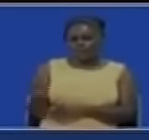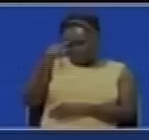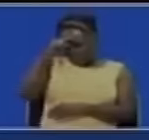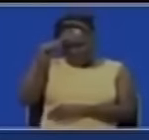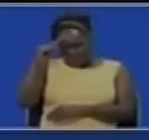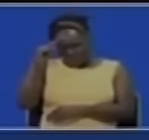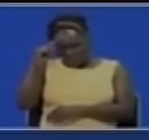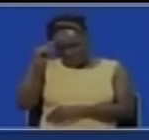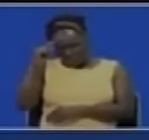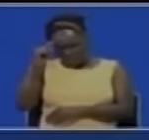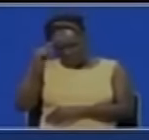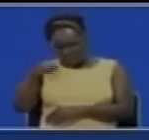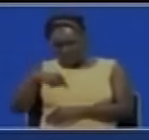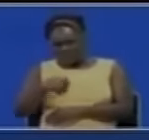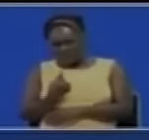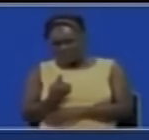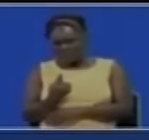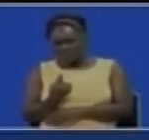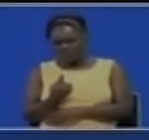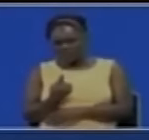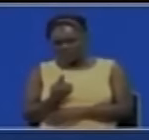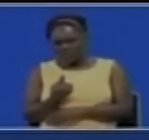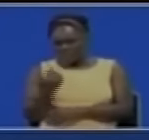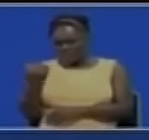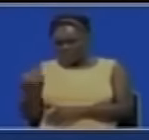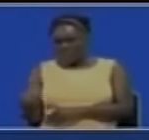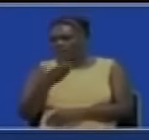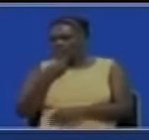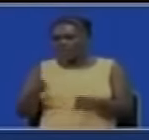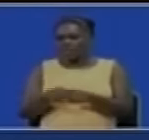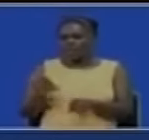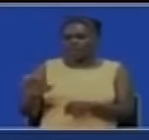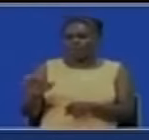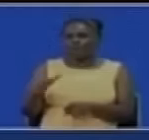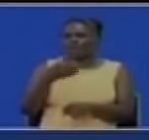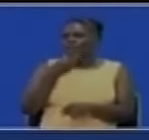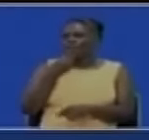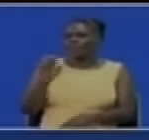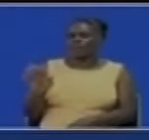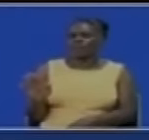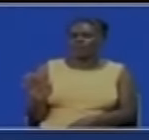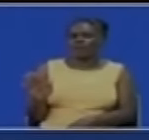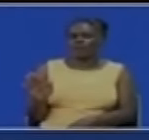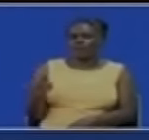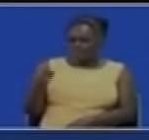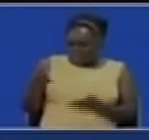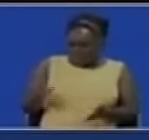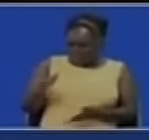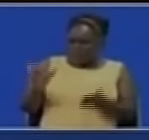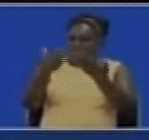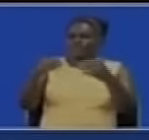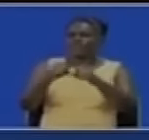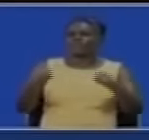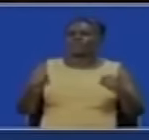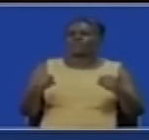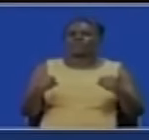because I would say that I was actually probably a young brother to his father. Now he's the president, and